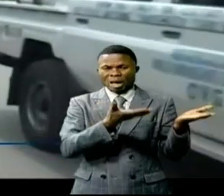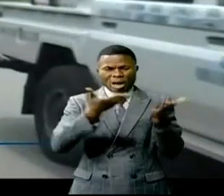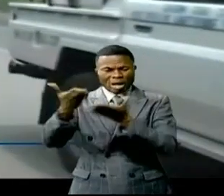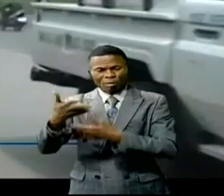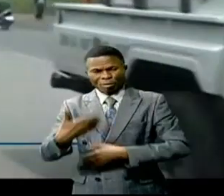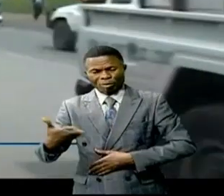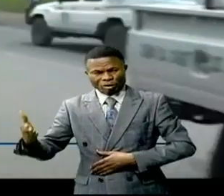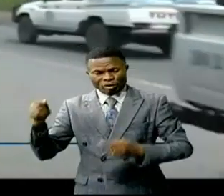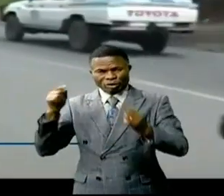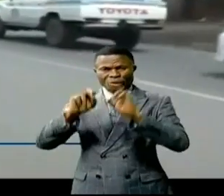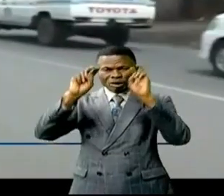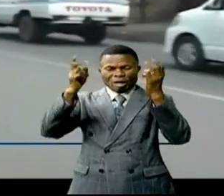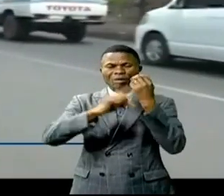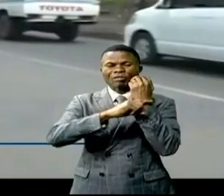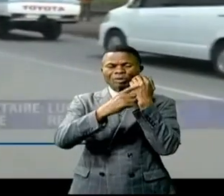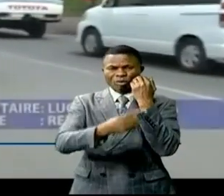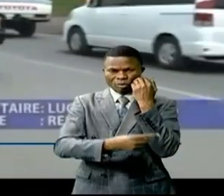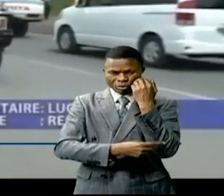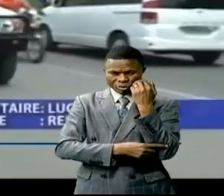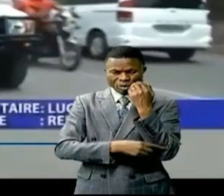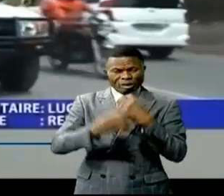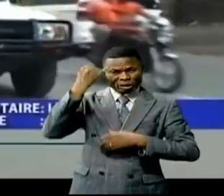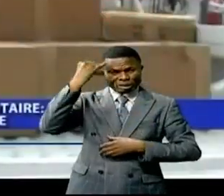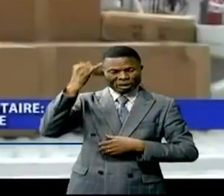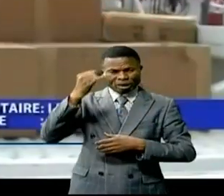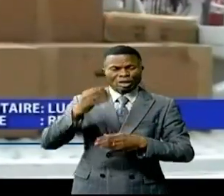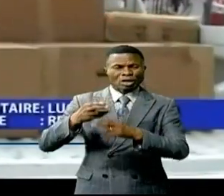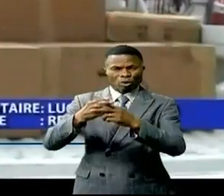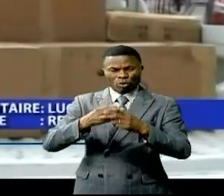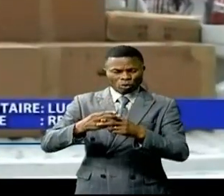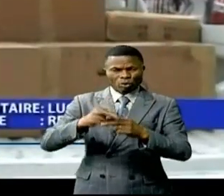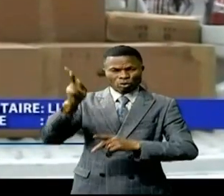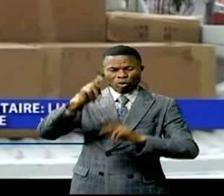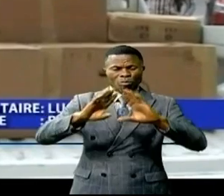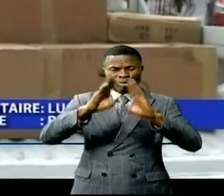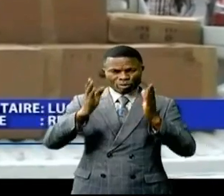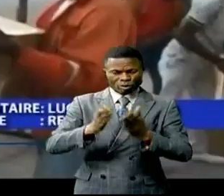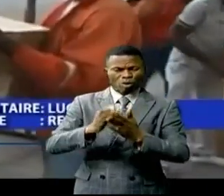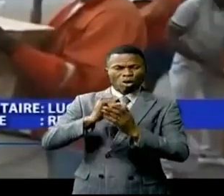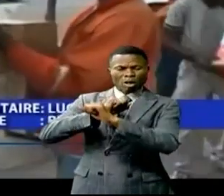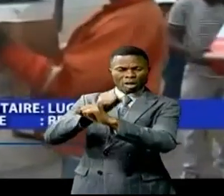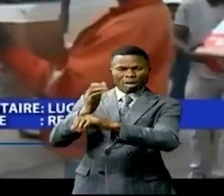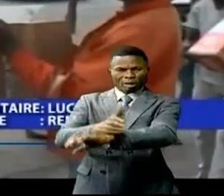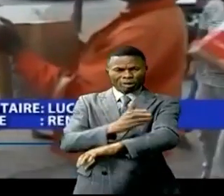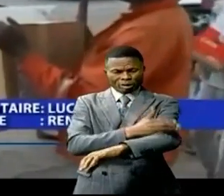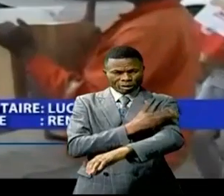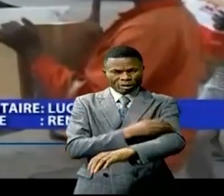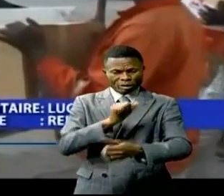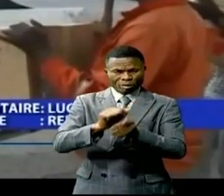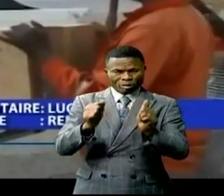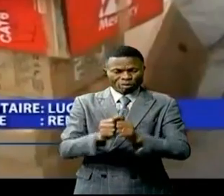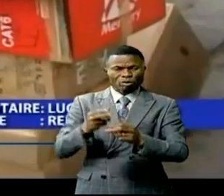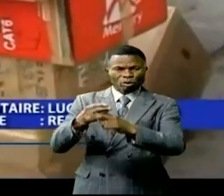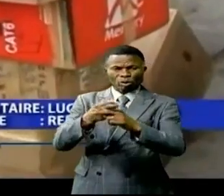équipement à Goma, ceci dans le cadre d'assurer la population des avancées autour de la surveillance des volcans